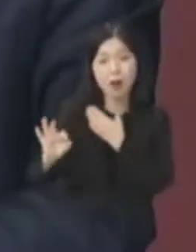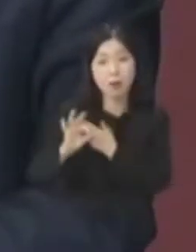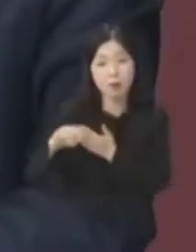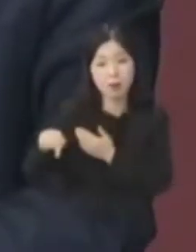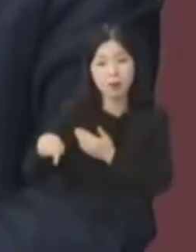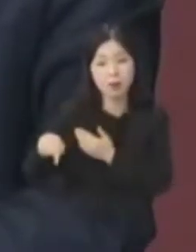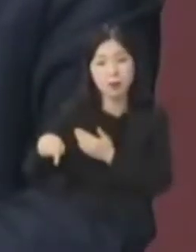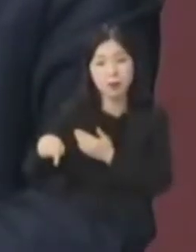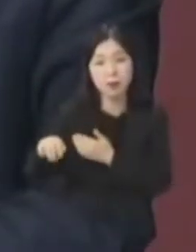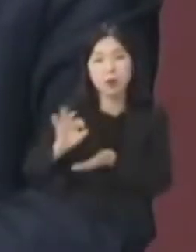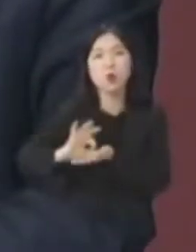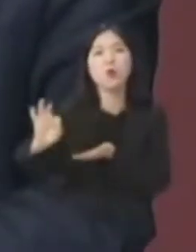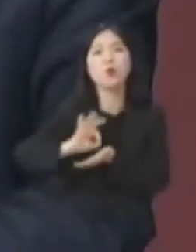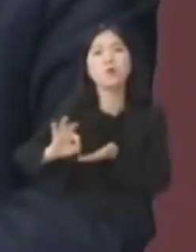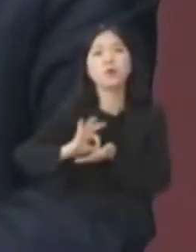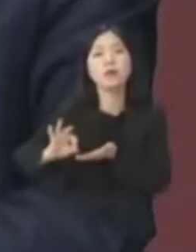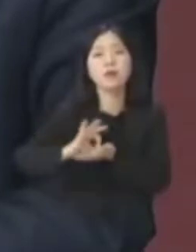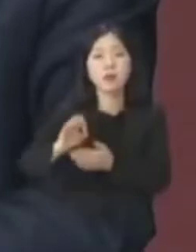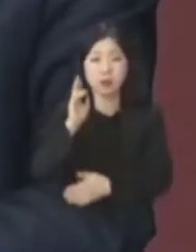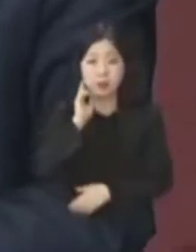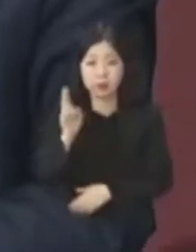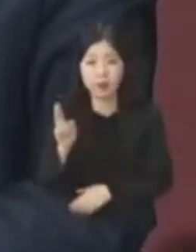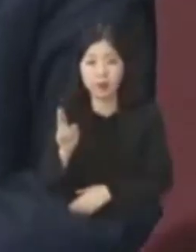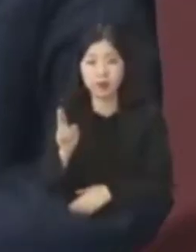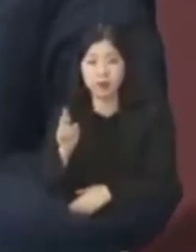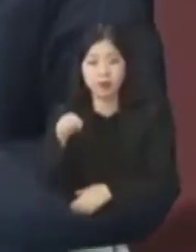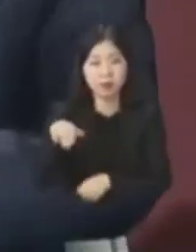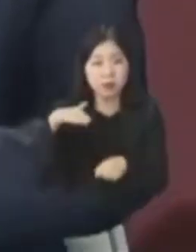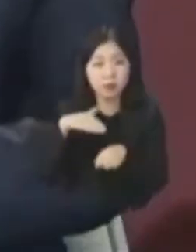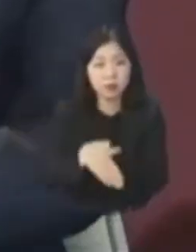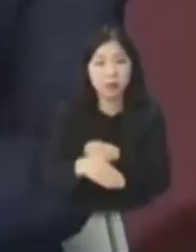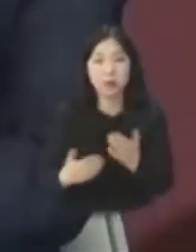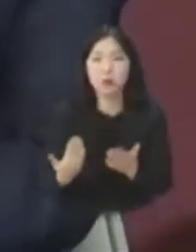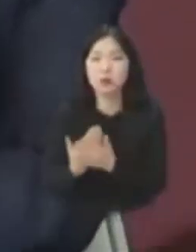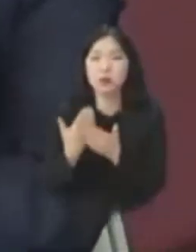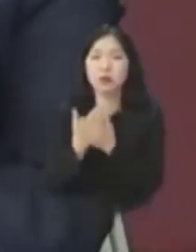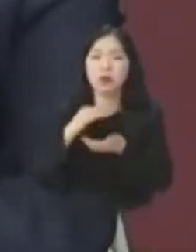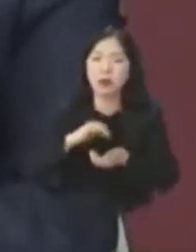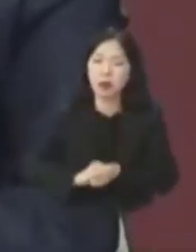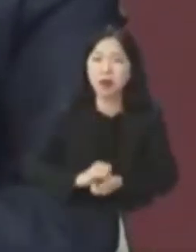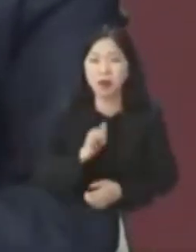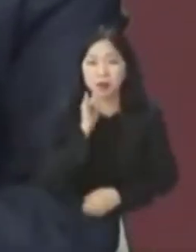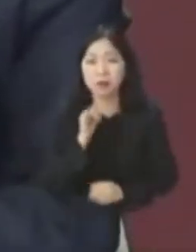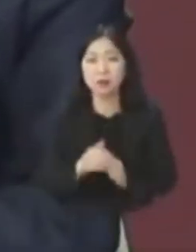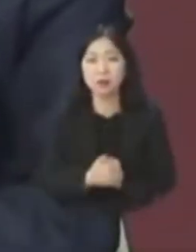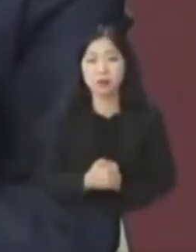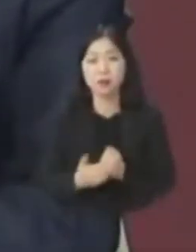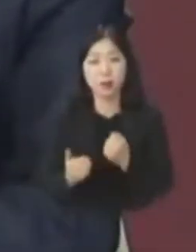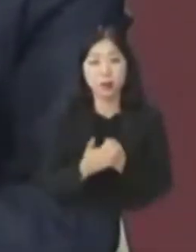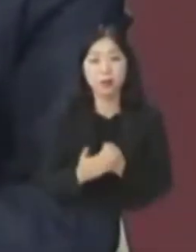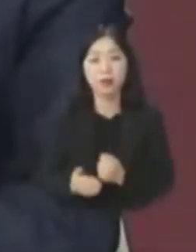도시는 소비도시고 그런 식으로 성장의 한계가 있습니다. 그래서